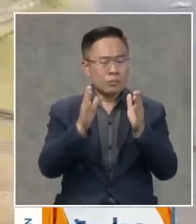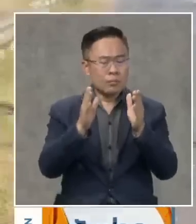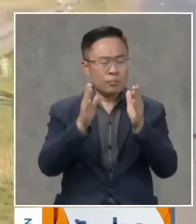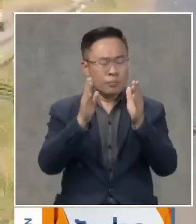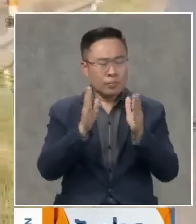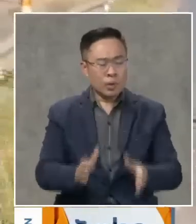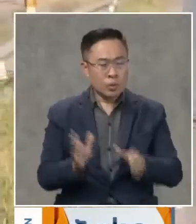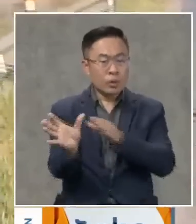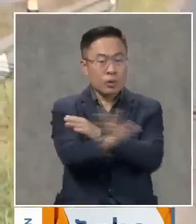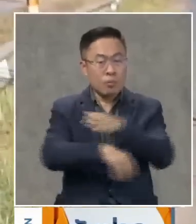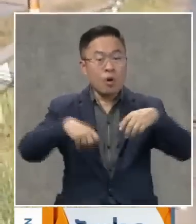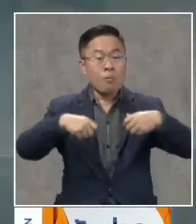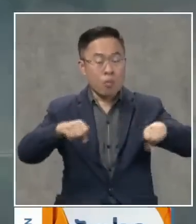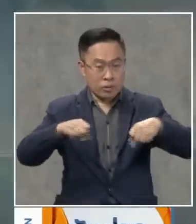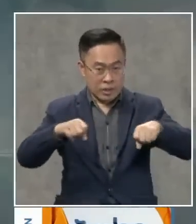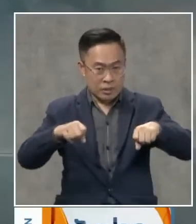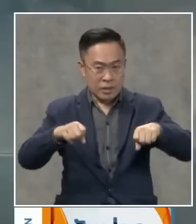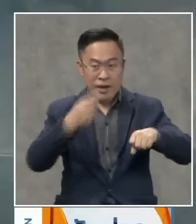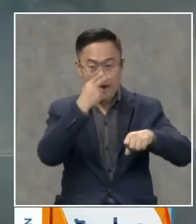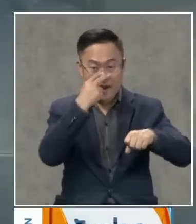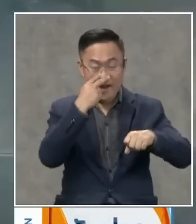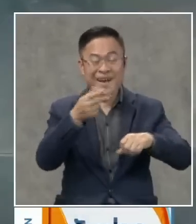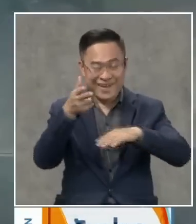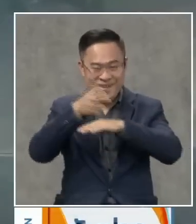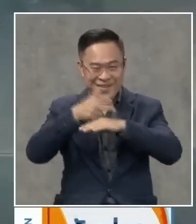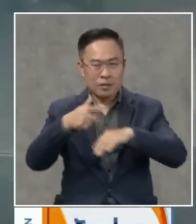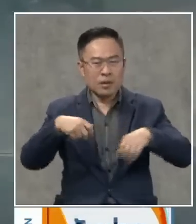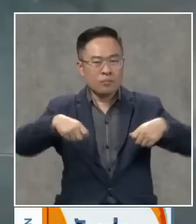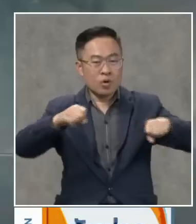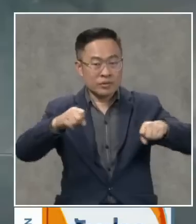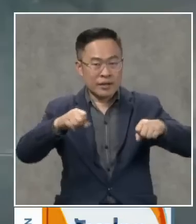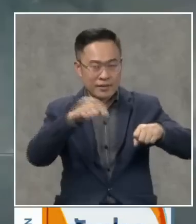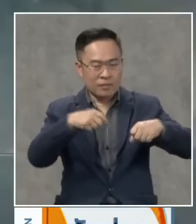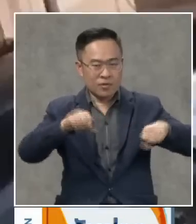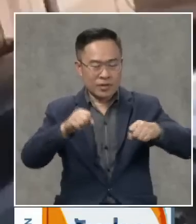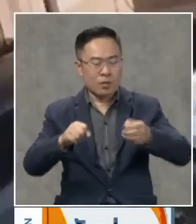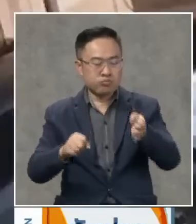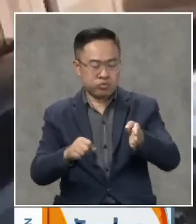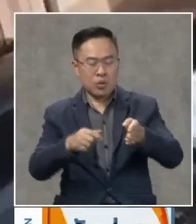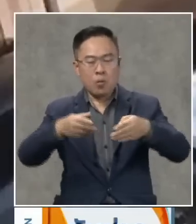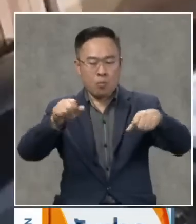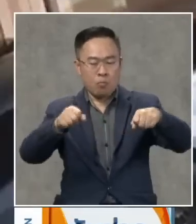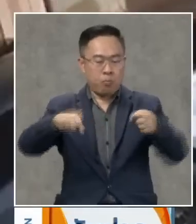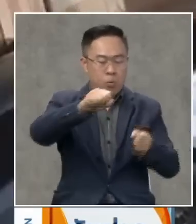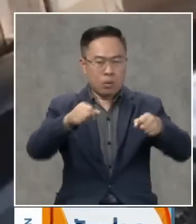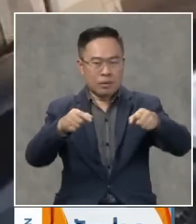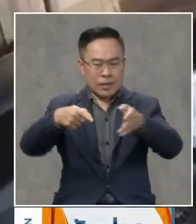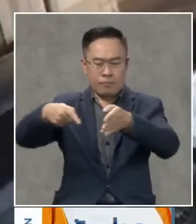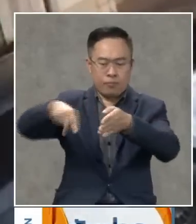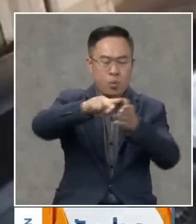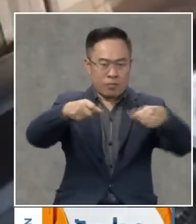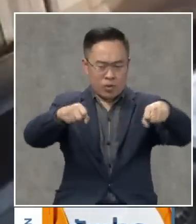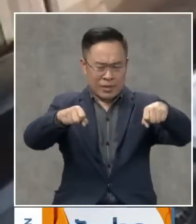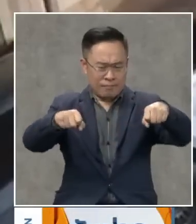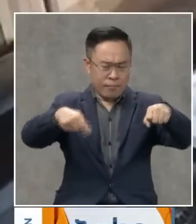เนี่ยล้อเขาเรียกอะไรนะที่มันล็อกค่ะล็อกคอหลุดเลยนะคะก่อนจะขโมยรถไปอย่างง่ายดายค่ะเดี๋ยวคุณผู้ชมไปดู